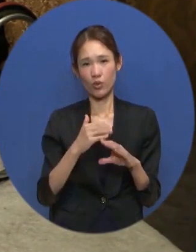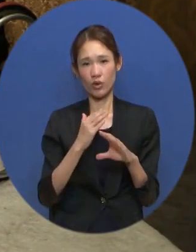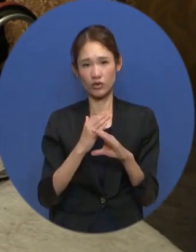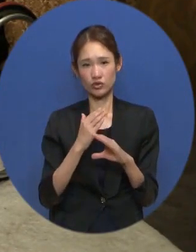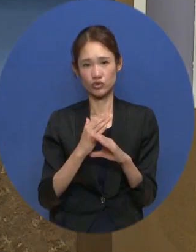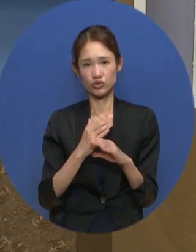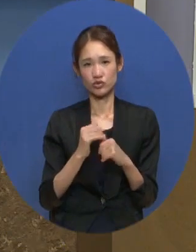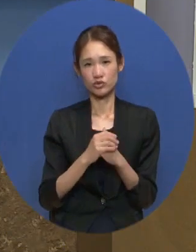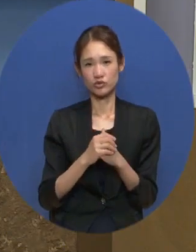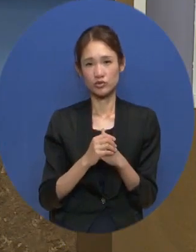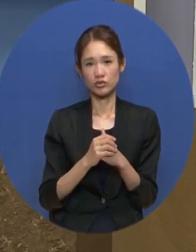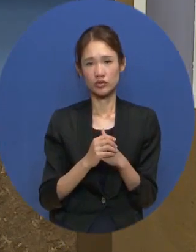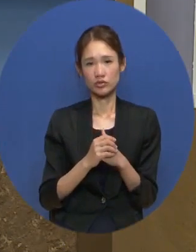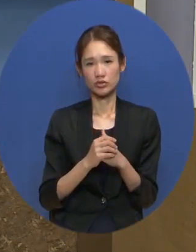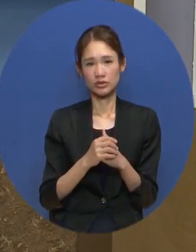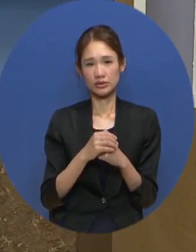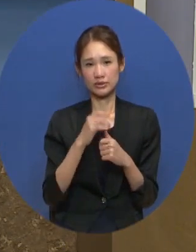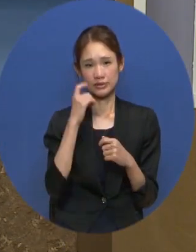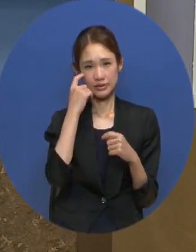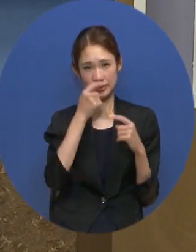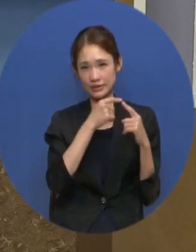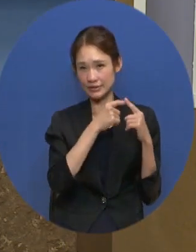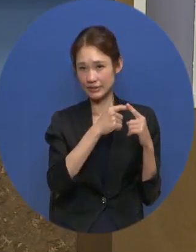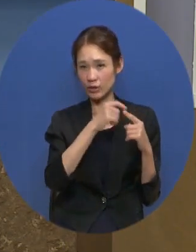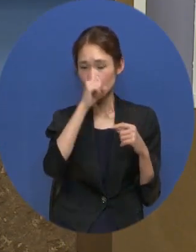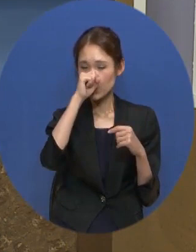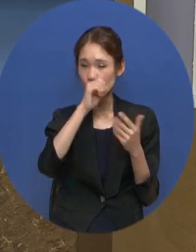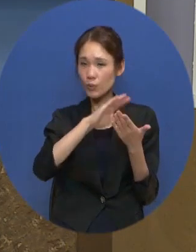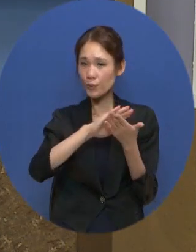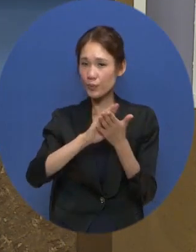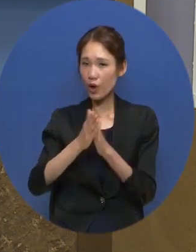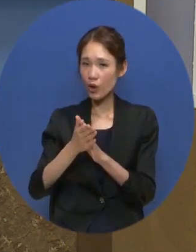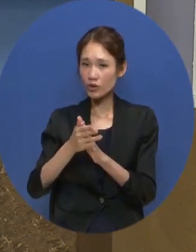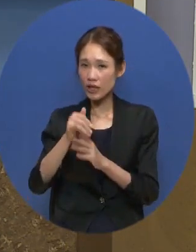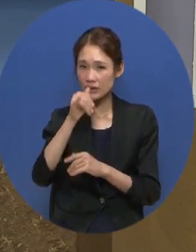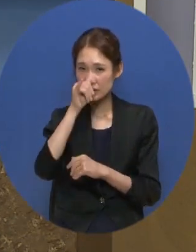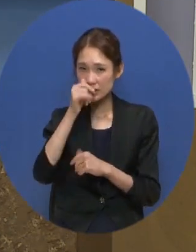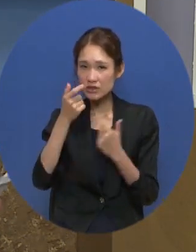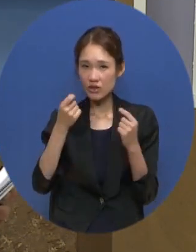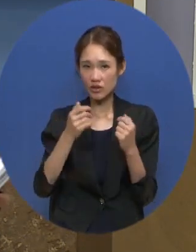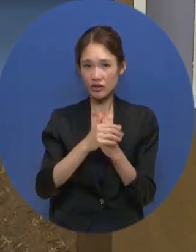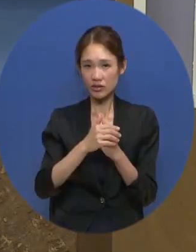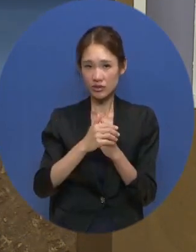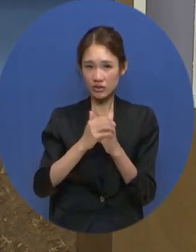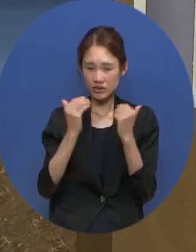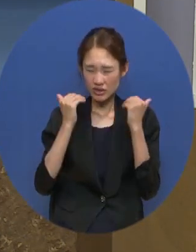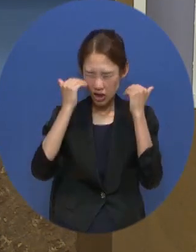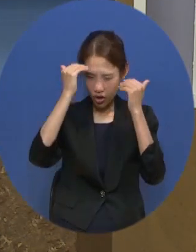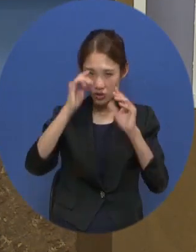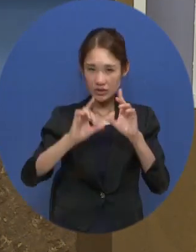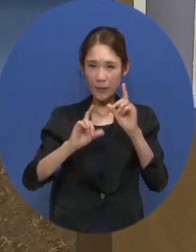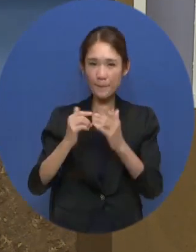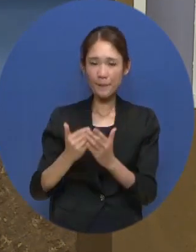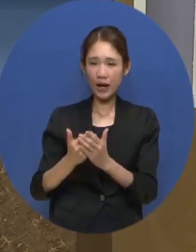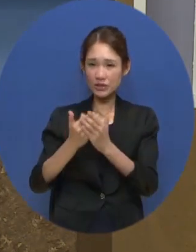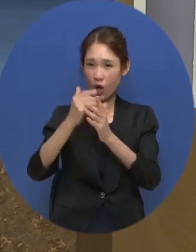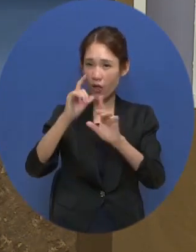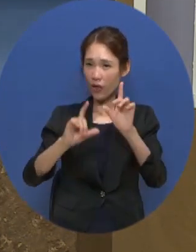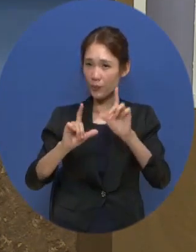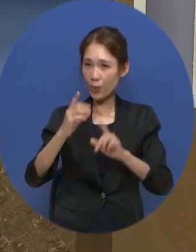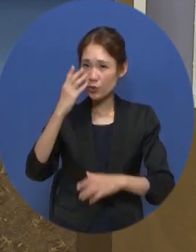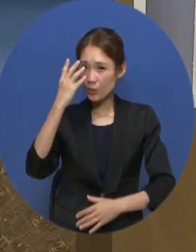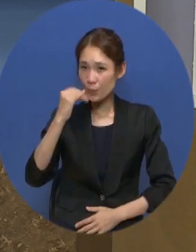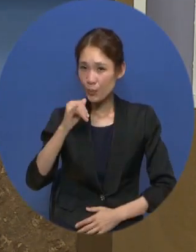일하는 과정에서 좀 긍정적인 변화를 보인 분들도 계실 것 같고 이런 하여튼 성장하는 모습이 보인